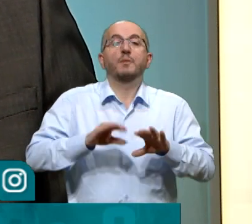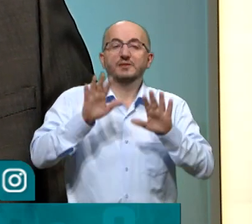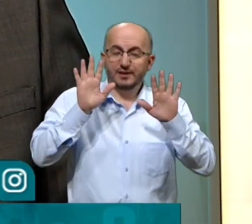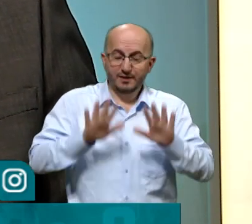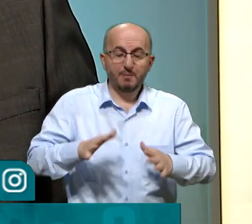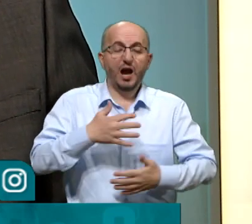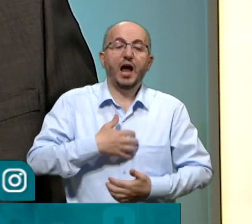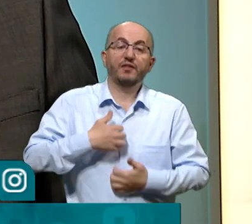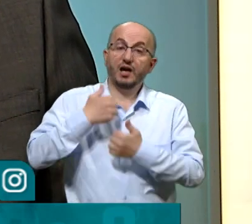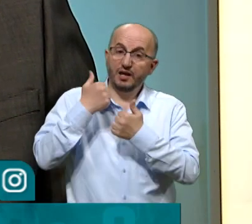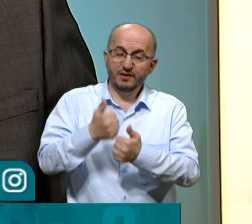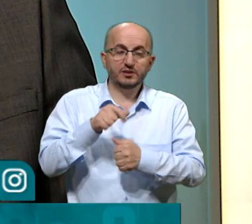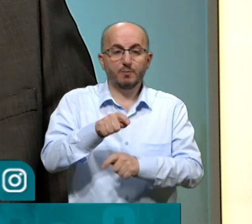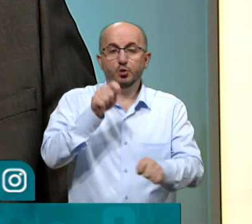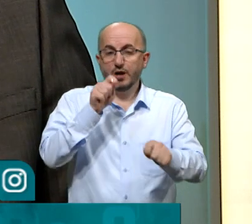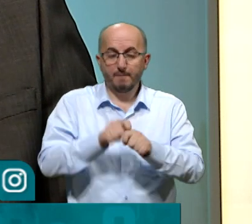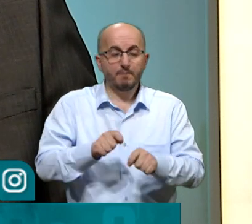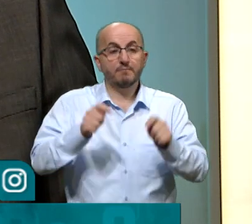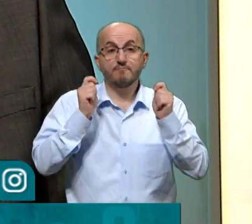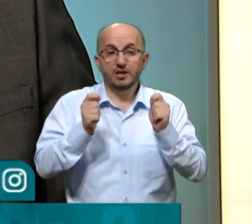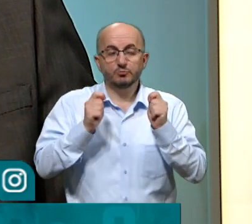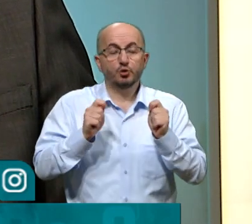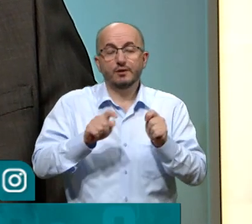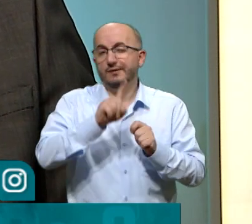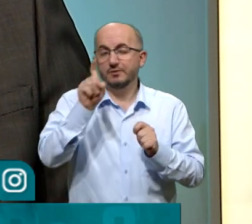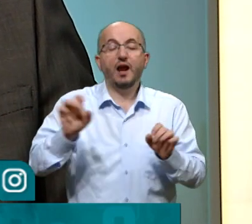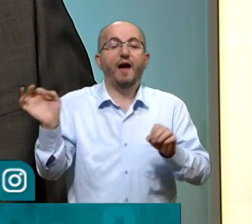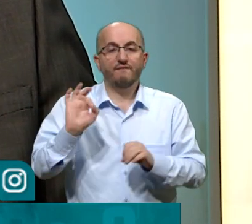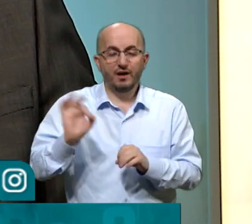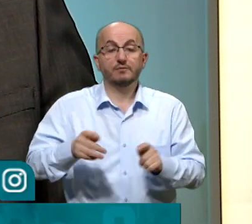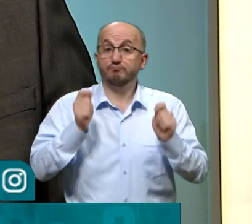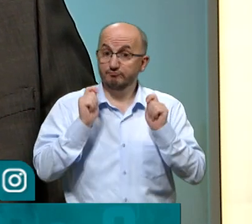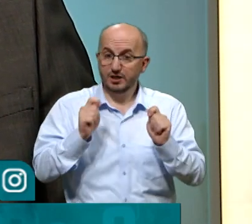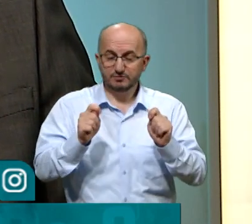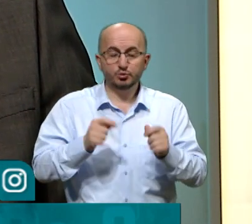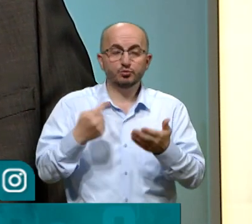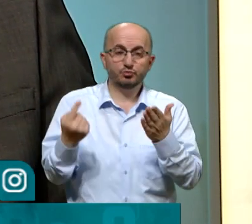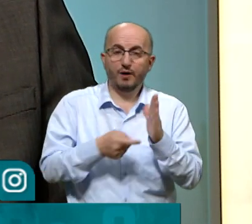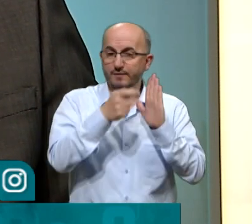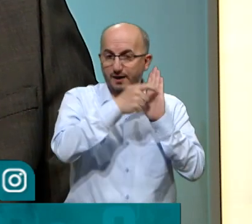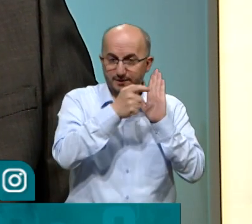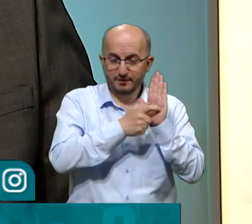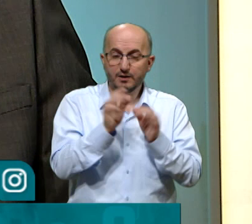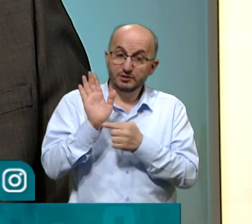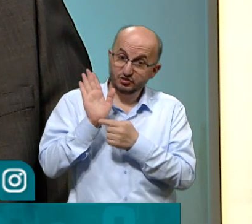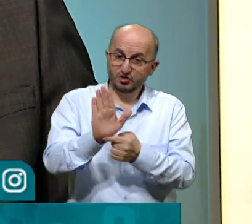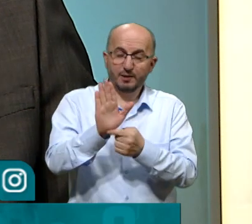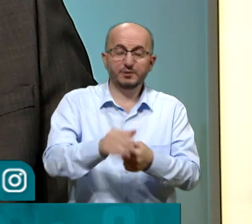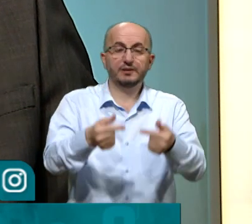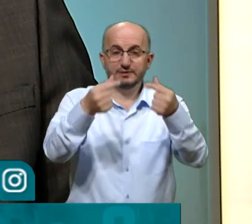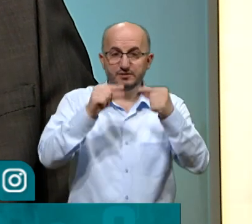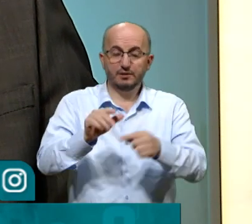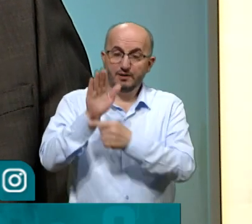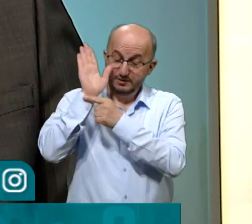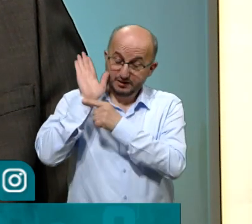Ada kadarsa Bunu yerine getirmek zorunda mıdır Elbette zorundadır Çünkü ayetlerle sabittir hadislerle de